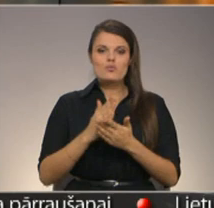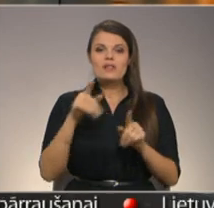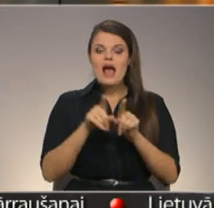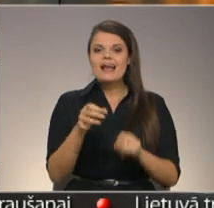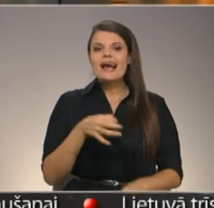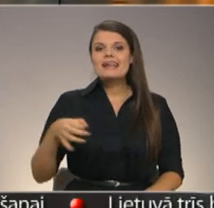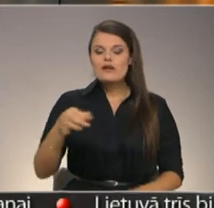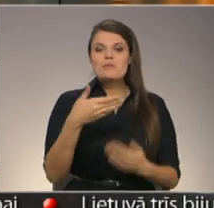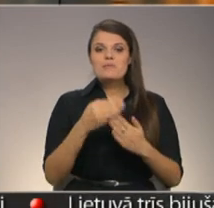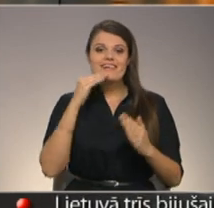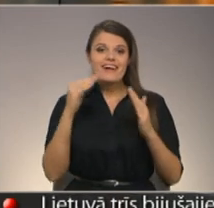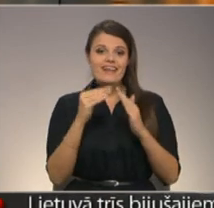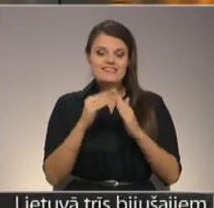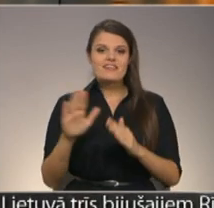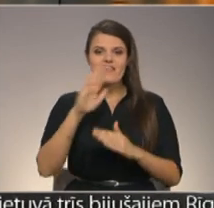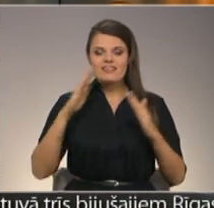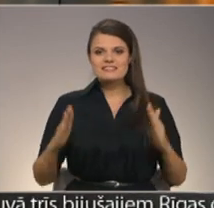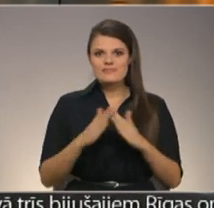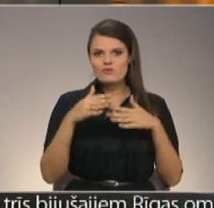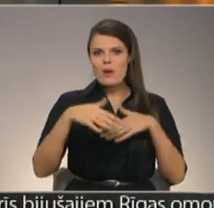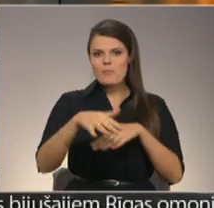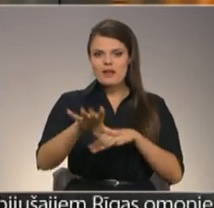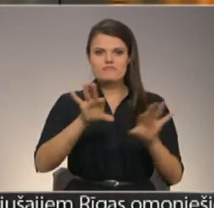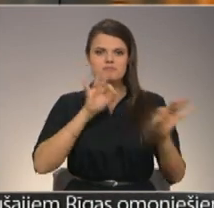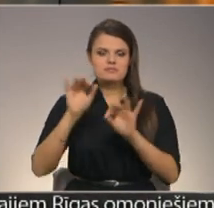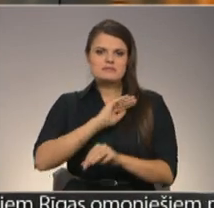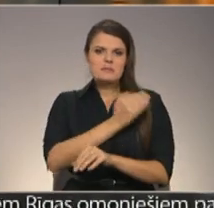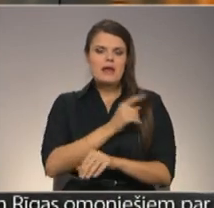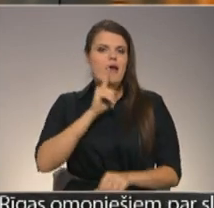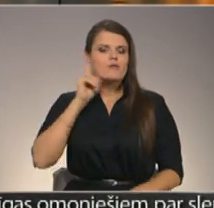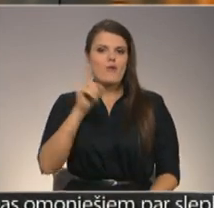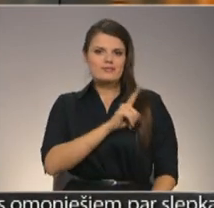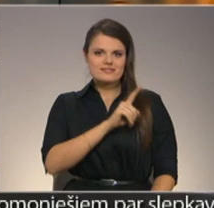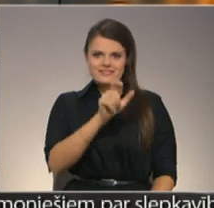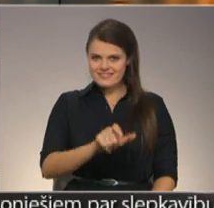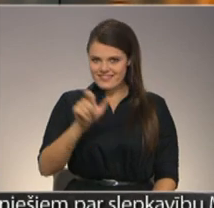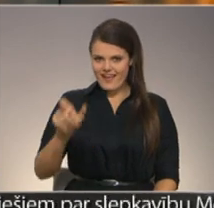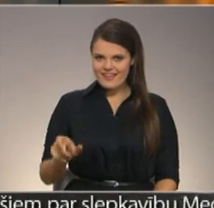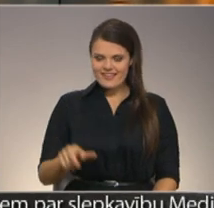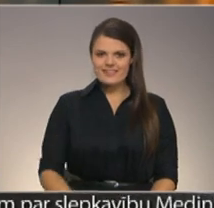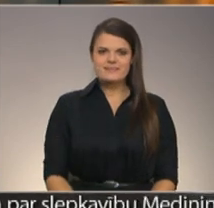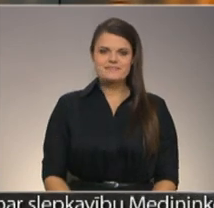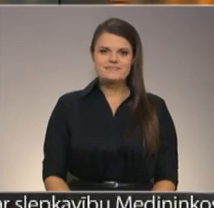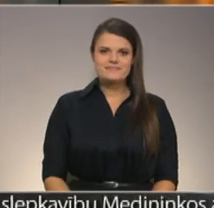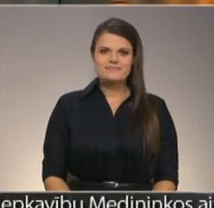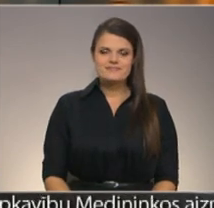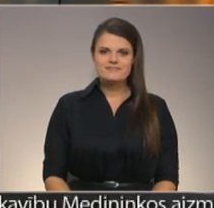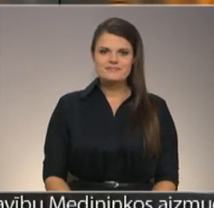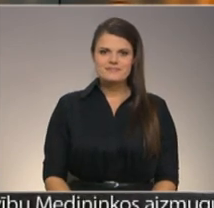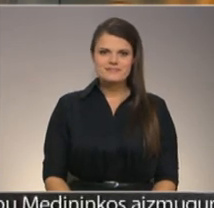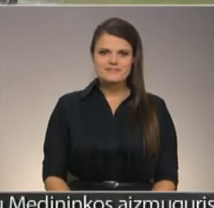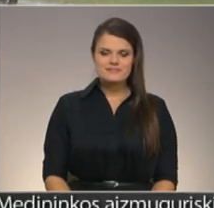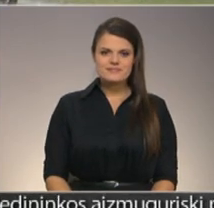arī reģionos, piemēram, Rēzeknē valsts svētku parādē tiek izraudzīti spējīgākie jaunsargi. Turpin Latgales reģionālā televīzija.